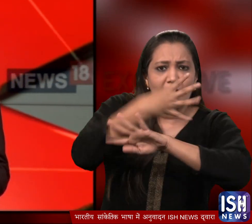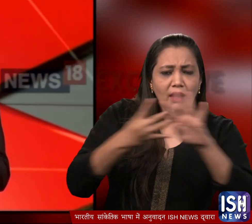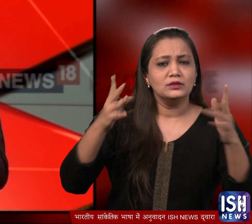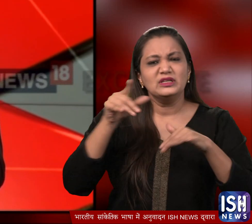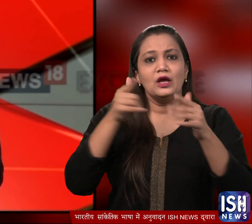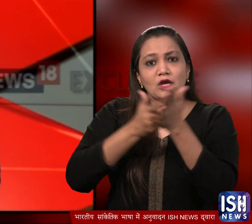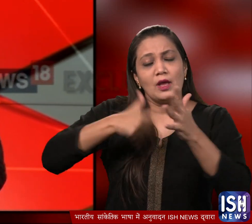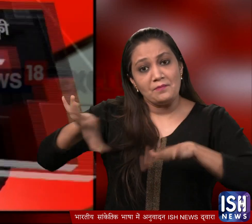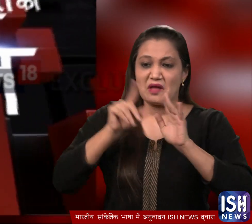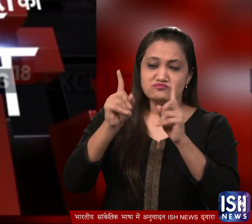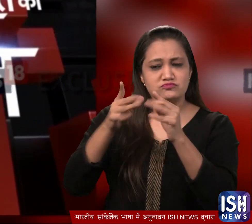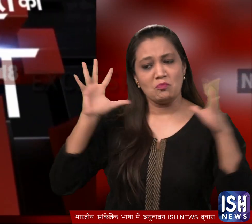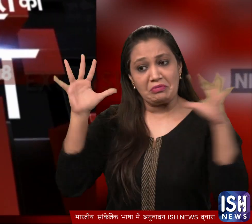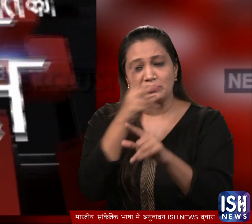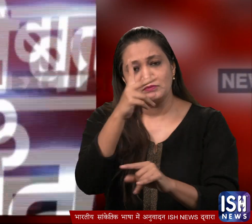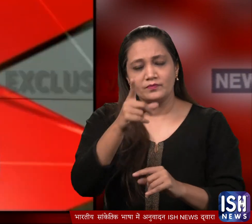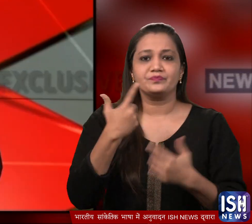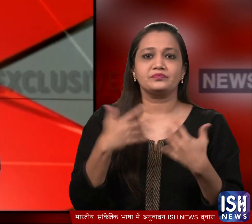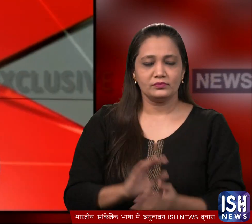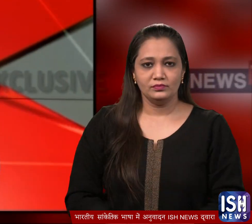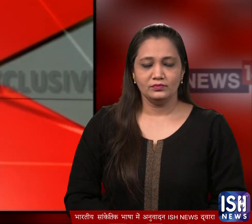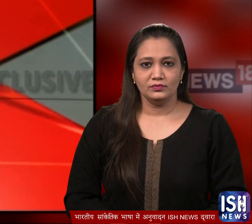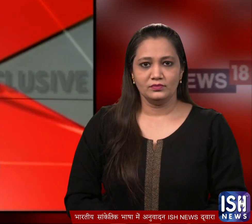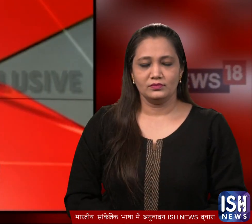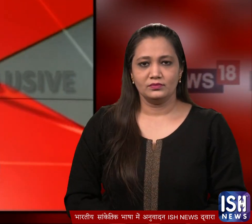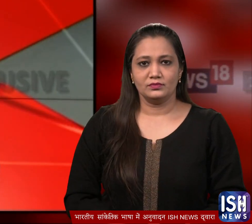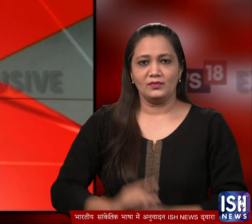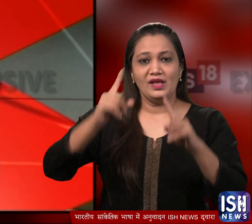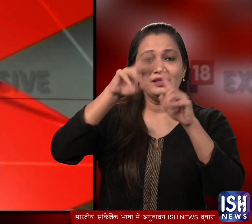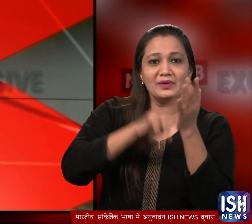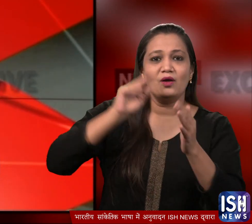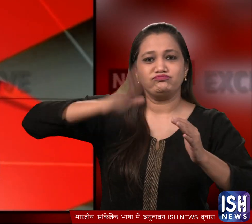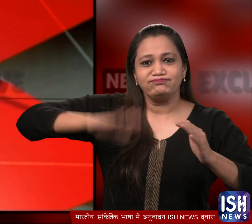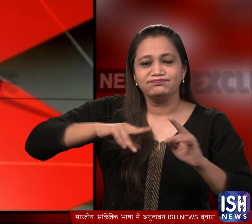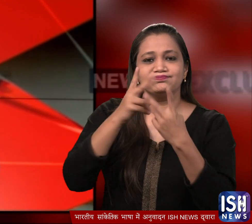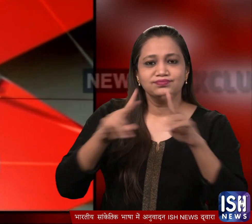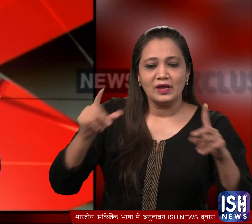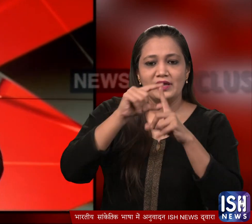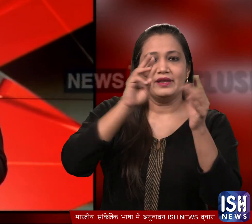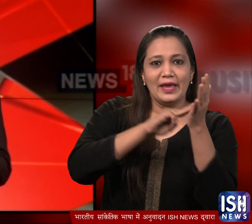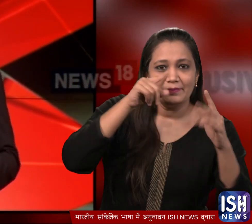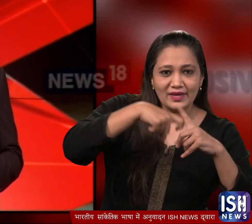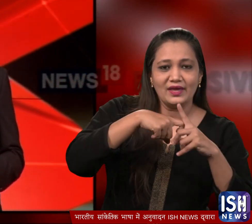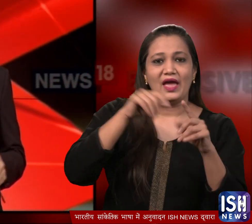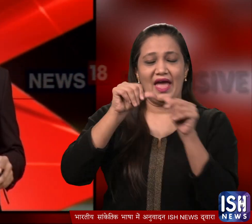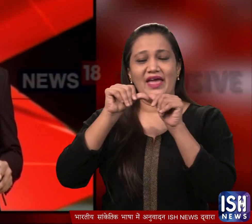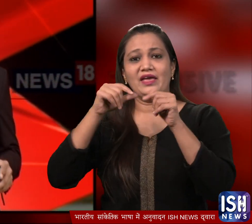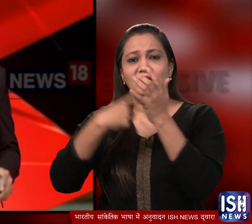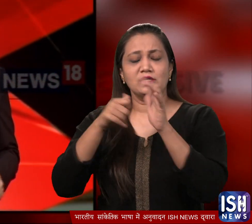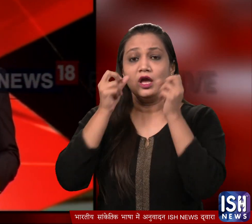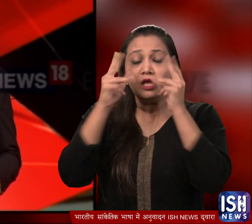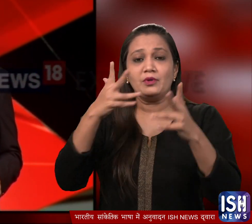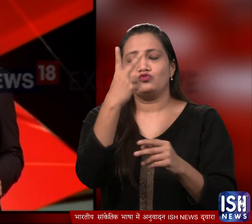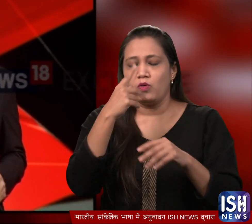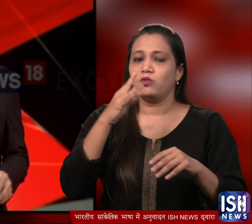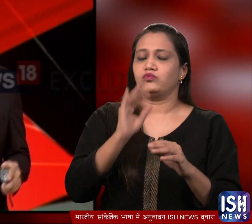जगह उन्हें घेरने की धमकी दे रखी। तमिलनाडु में विधानसभा चुनाव के बीच डीएमके सांसद ए राजा को दोहरा झटका लगा है। न्यूज 18 की नीरज